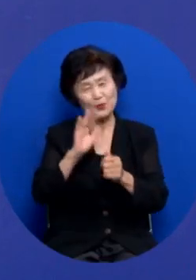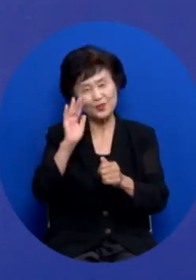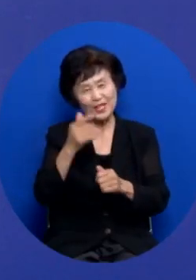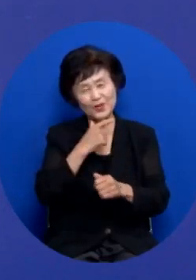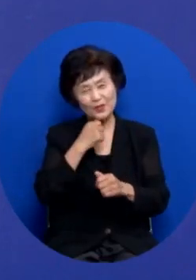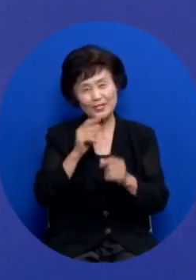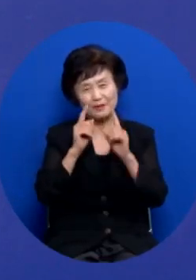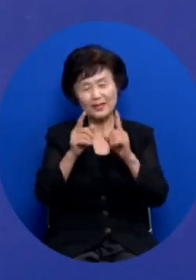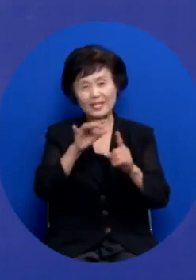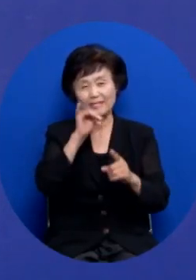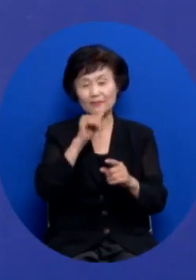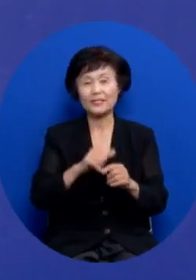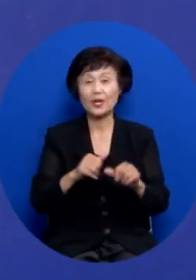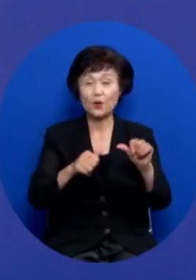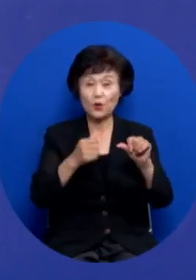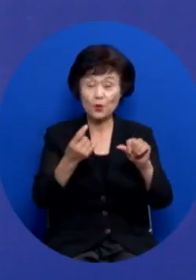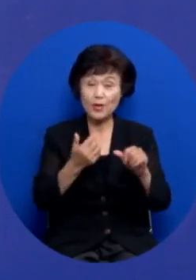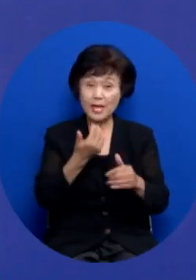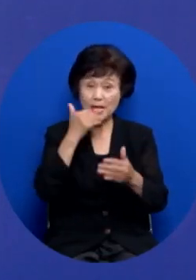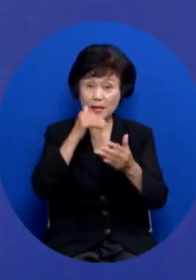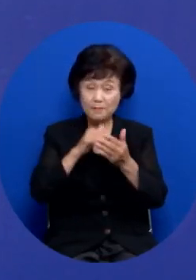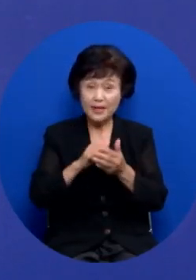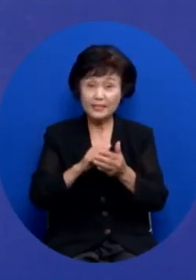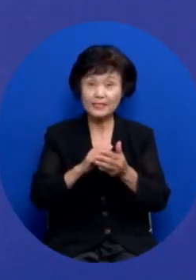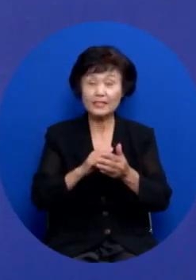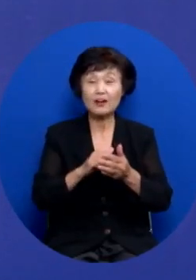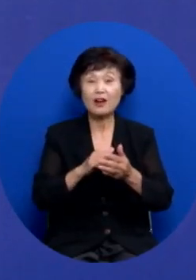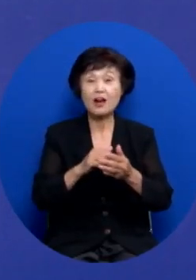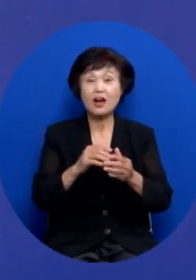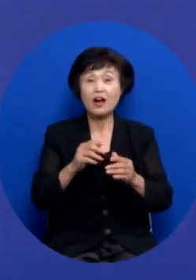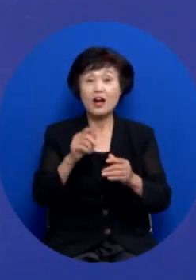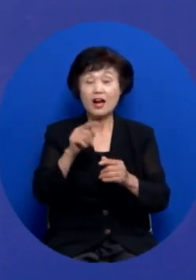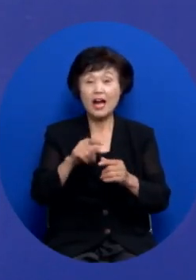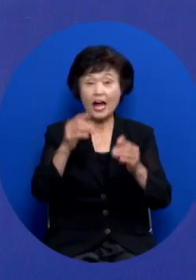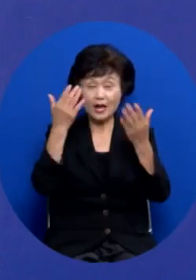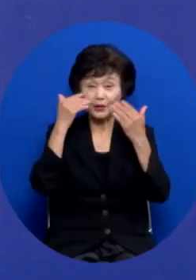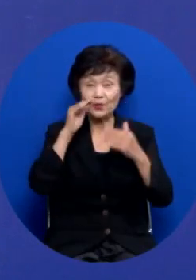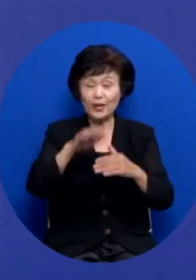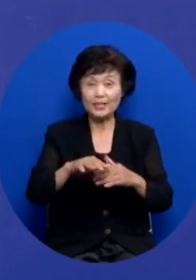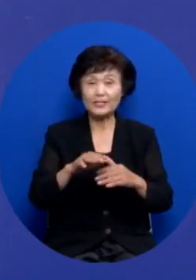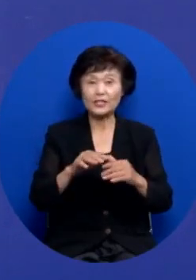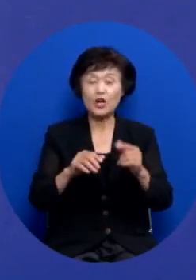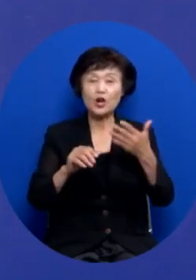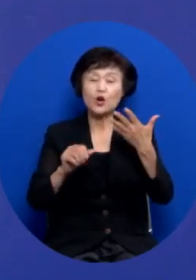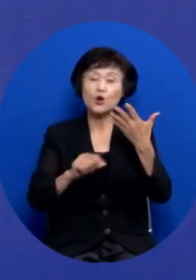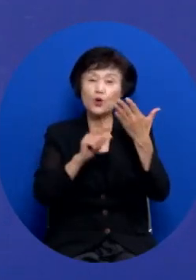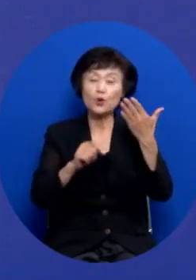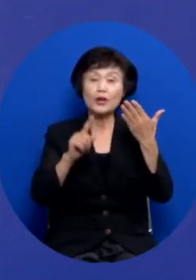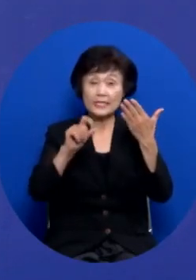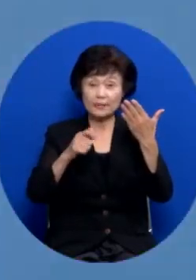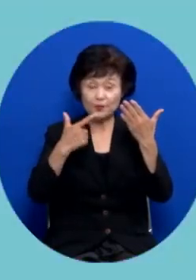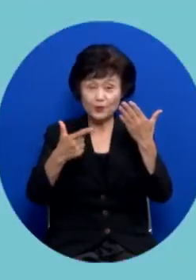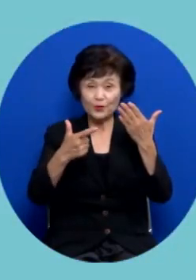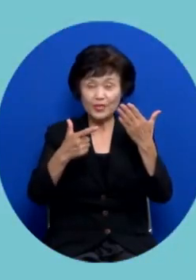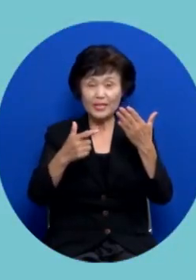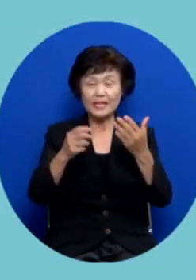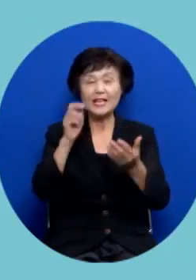제 5회 백석예술대학교 전국 고교생 국악찬양대회 본선에 오는 9월 16일 열립니다